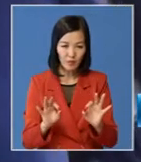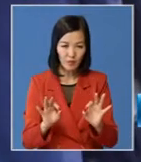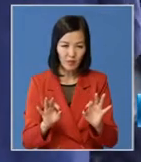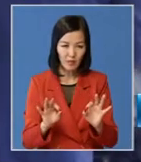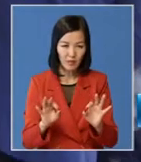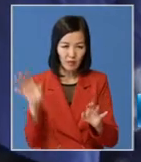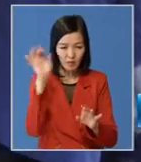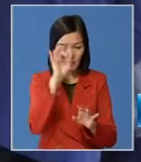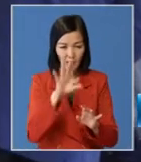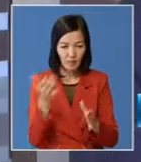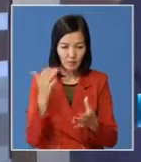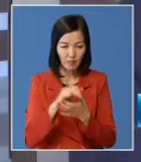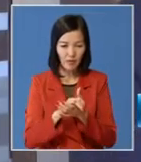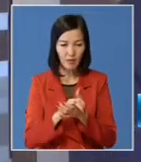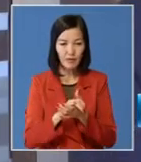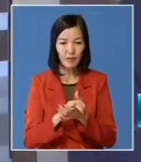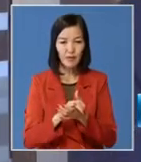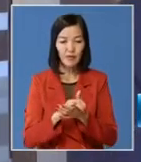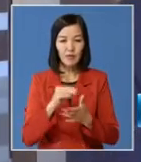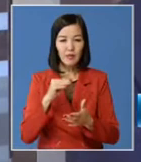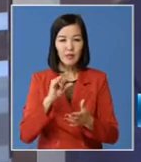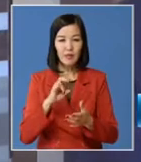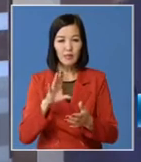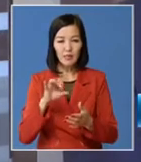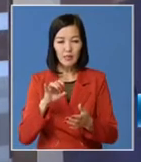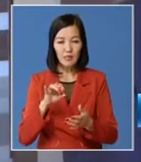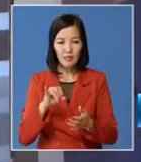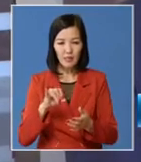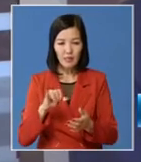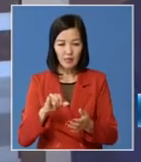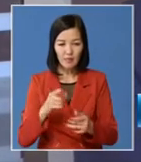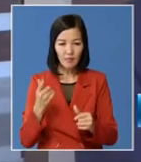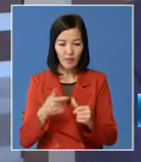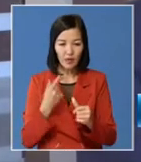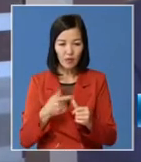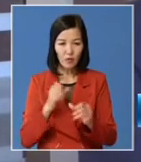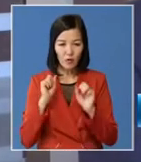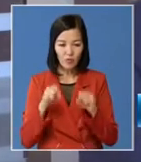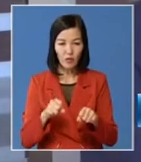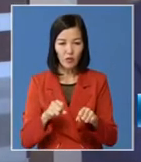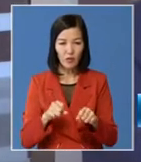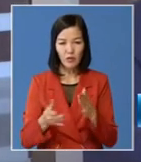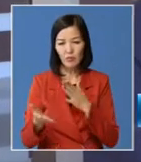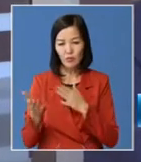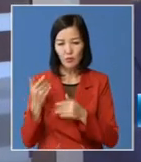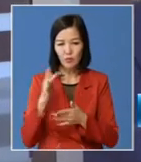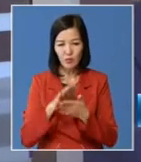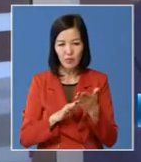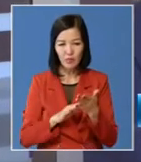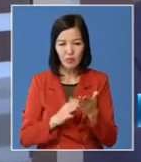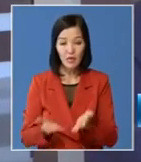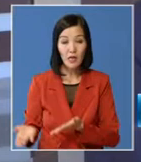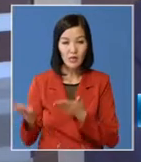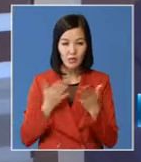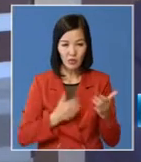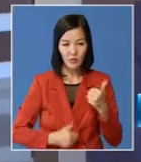ешкім жетектеген жоқ бұл жігітті. Жан сері деп айтам, кешегі ақан сері мен Біржан Салдың ізі деп айтсам да болады. Шақыртушы